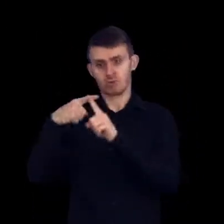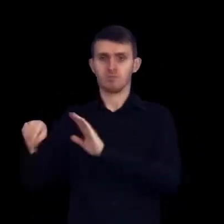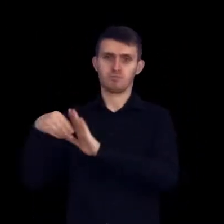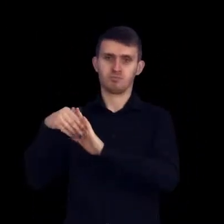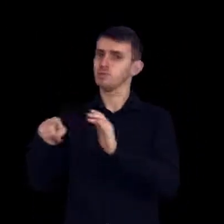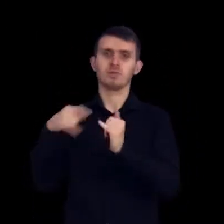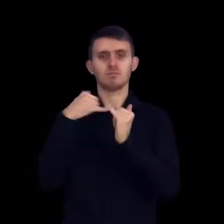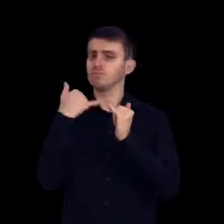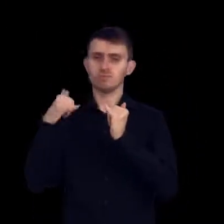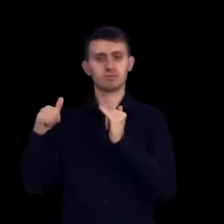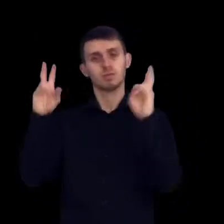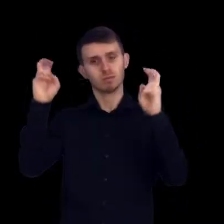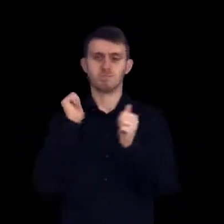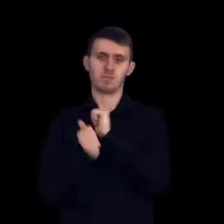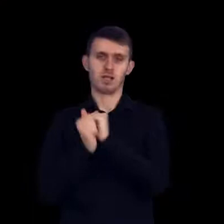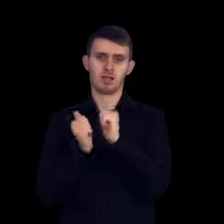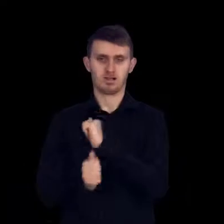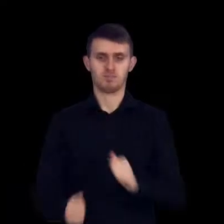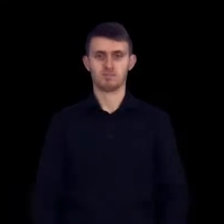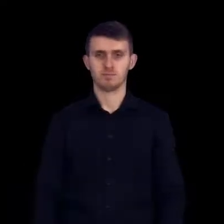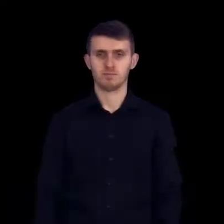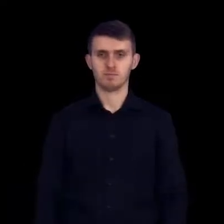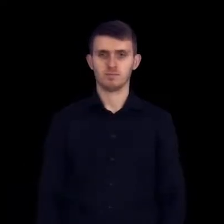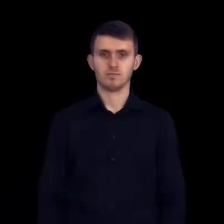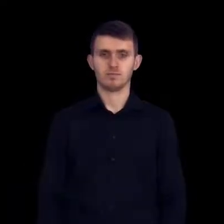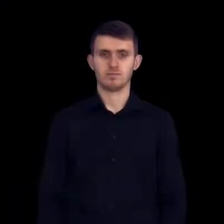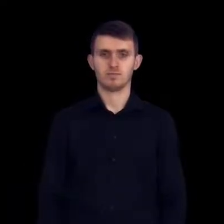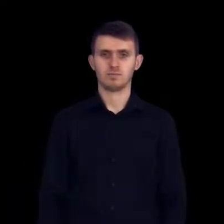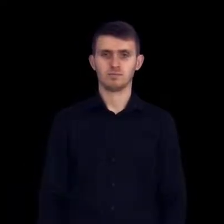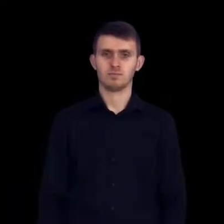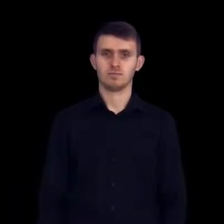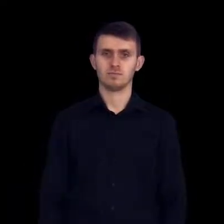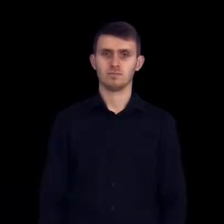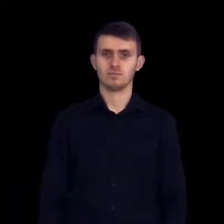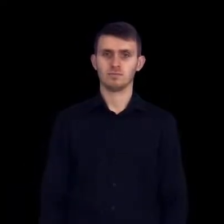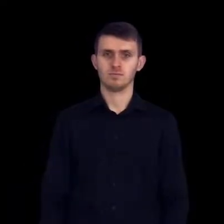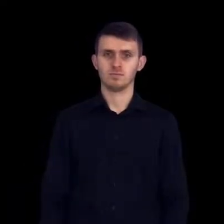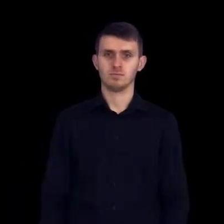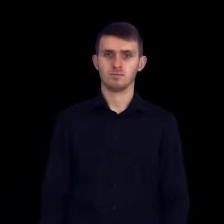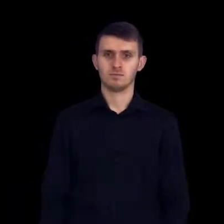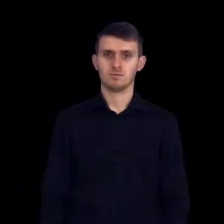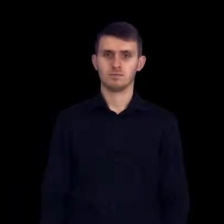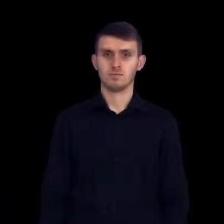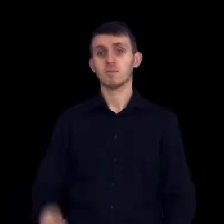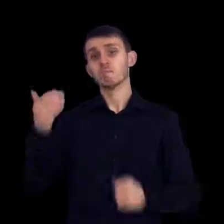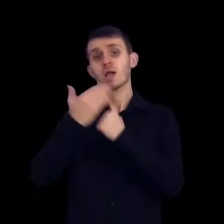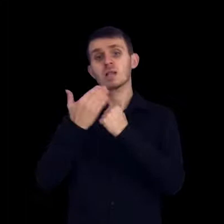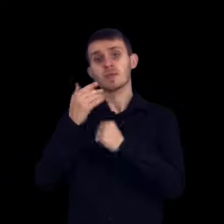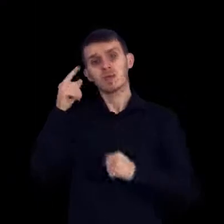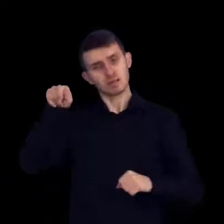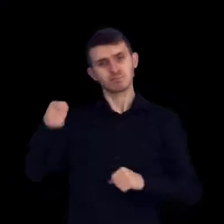Zauważcie że wartość tego całego wyrażenia 10 + napiwki zmienia się zależnie od wartości zmiennej